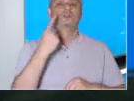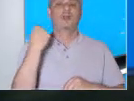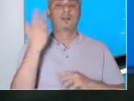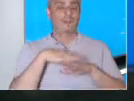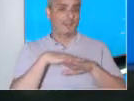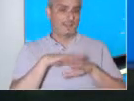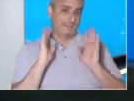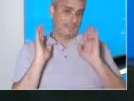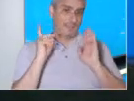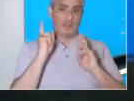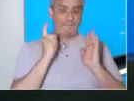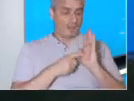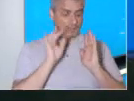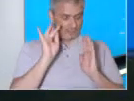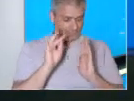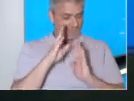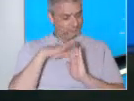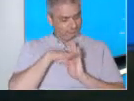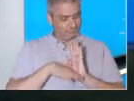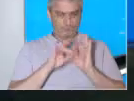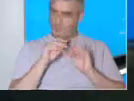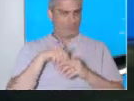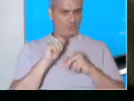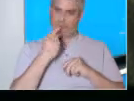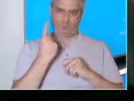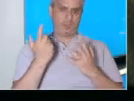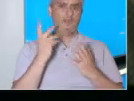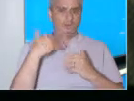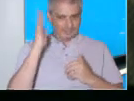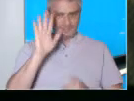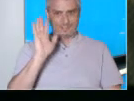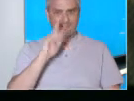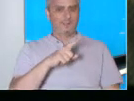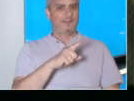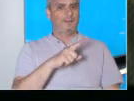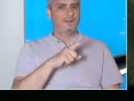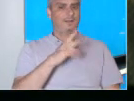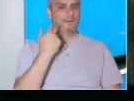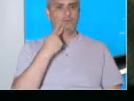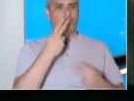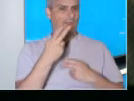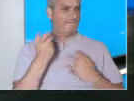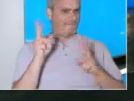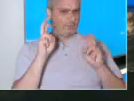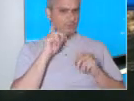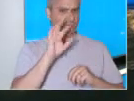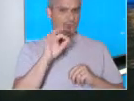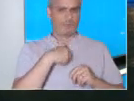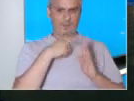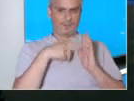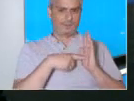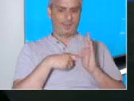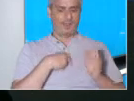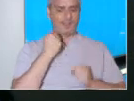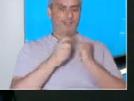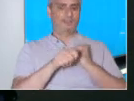לו שעה להתנצל. אבל תביעה יסודית, לא מגישים תוך שעה, היא תהיה. הדברים שהוא הגיב עליהם, שצוטטו בשמך, אני מכיר,